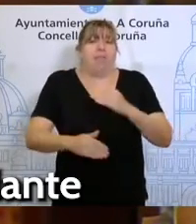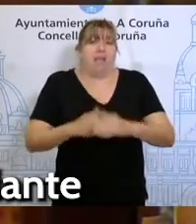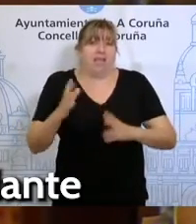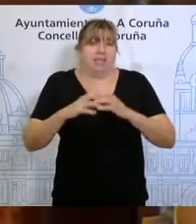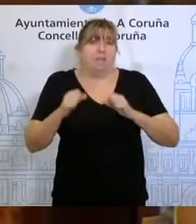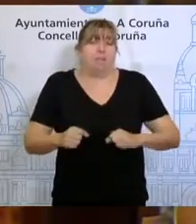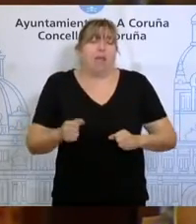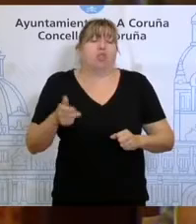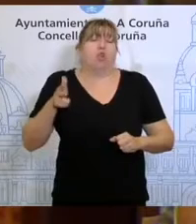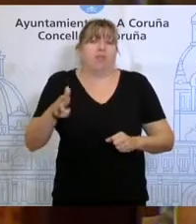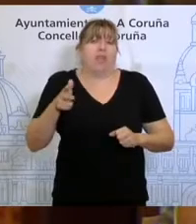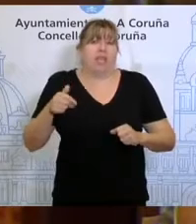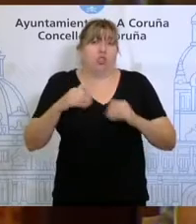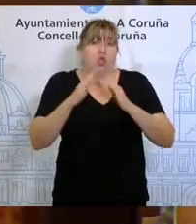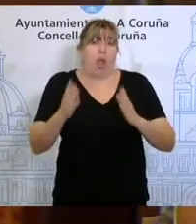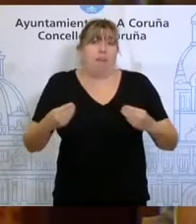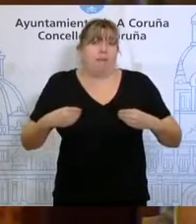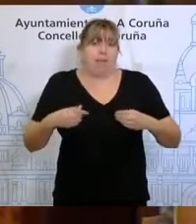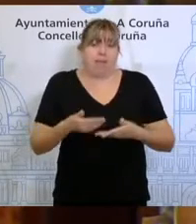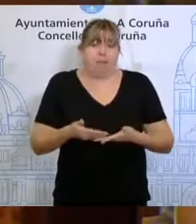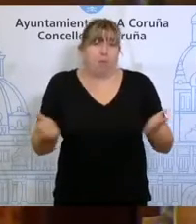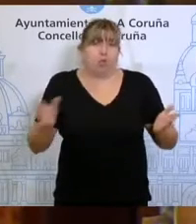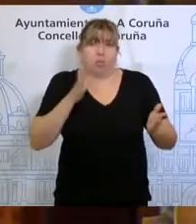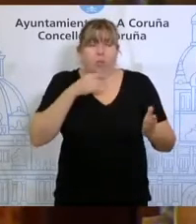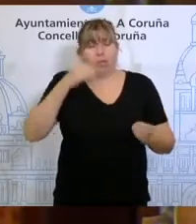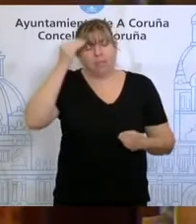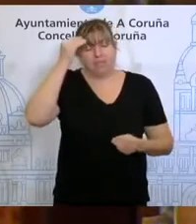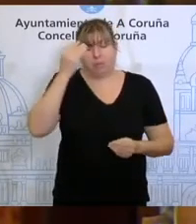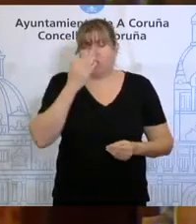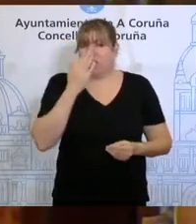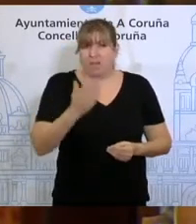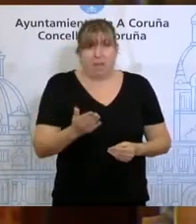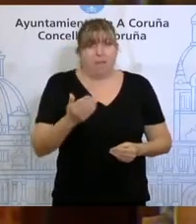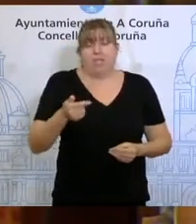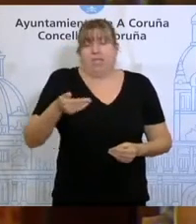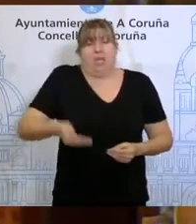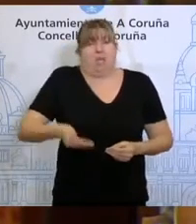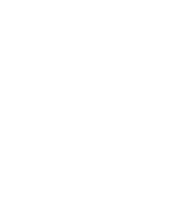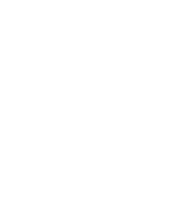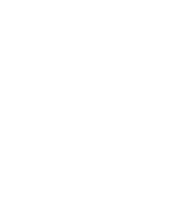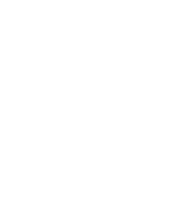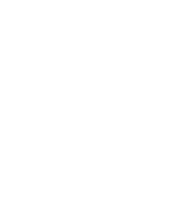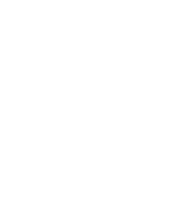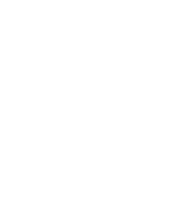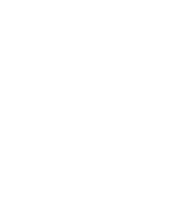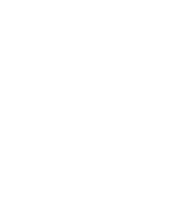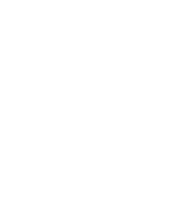polo dereito á vivenda pronto porque creemos sinceramente que é o que a sociedade agarda de nós.